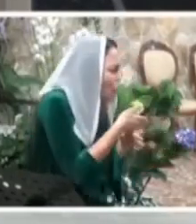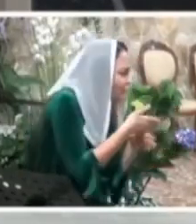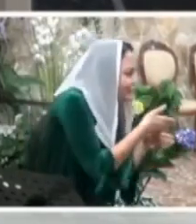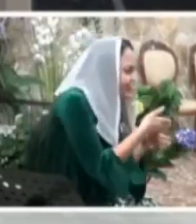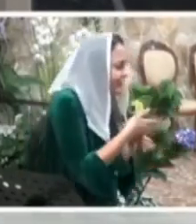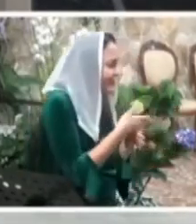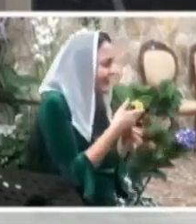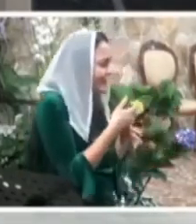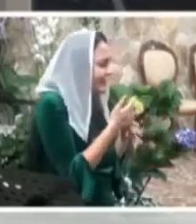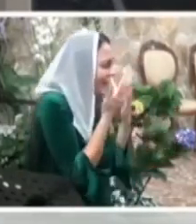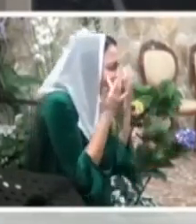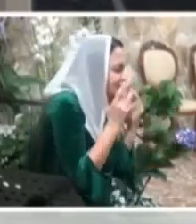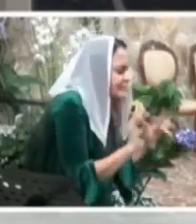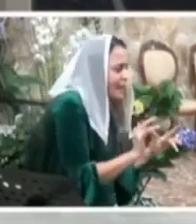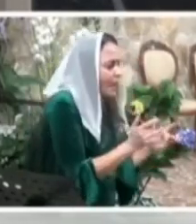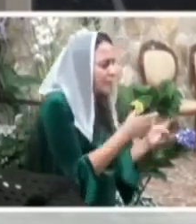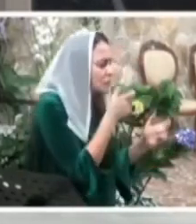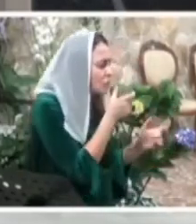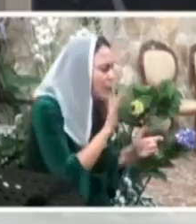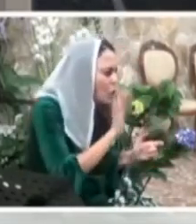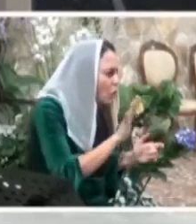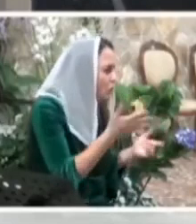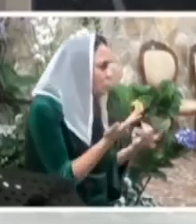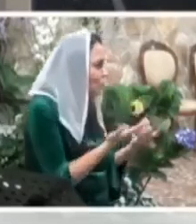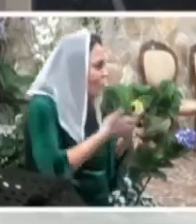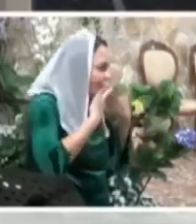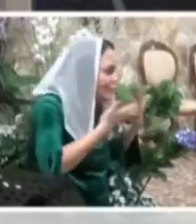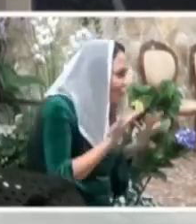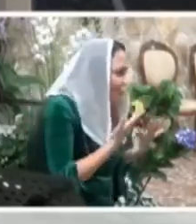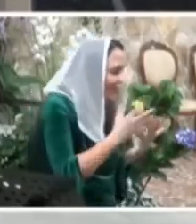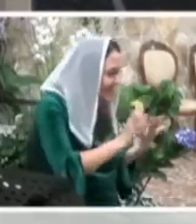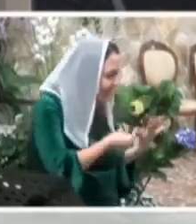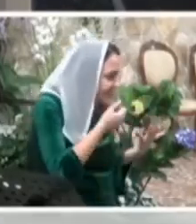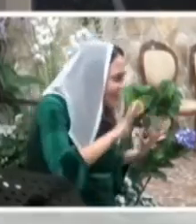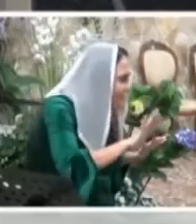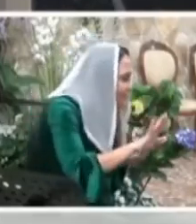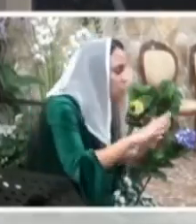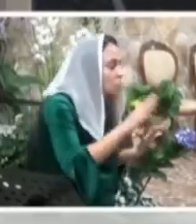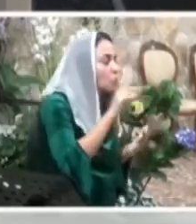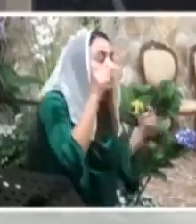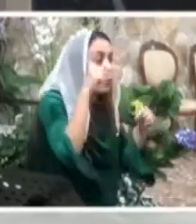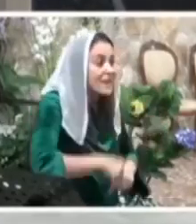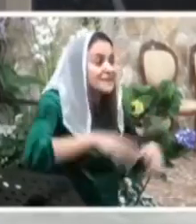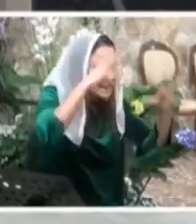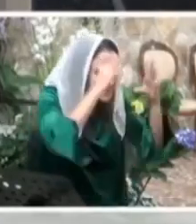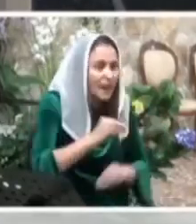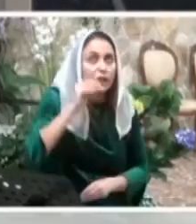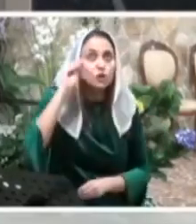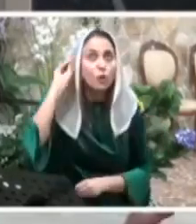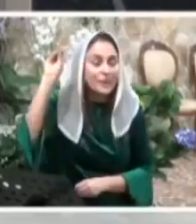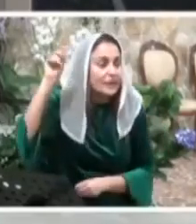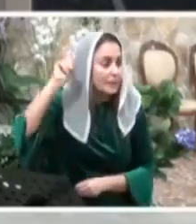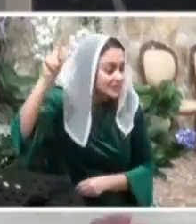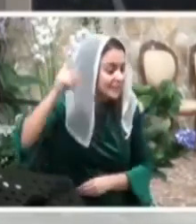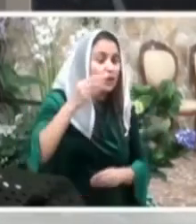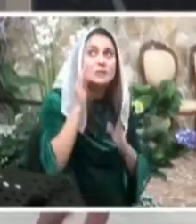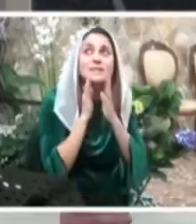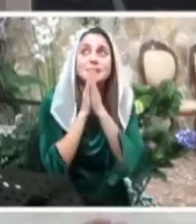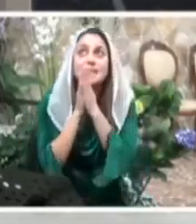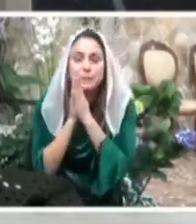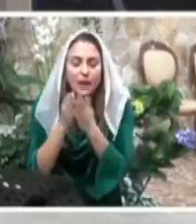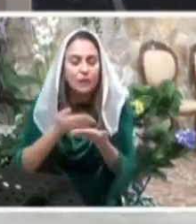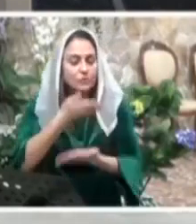semplici parole, la gioia più grande della tua vita, stasera chiediamo al Signore: Signore, aprici